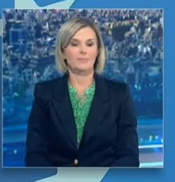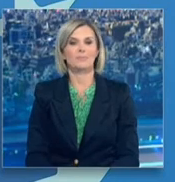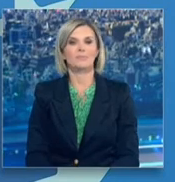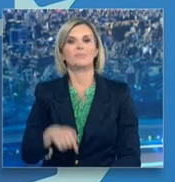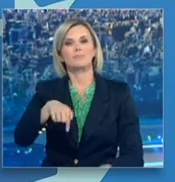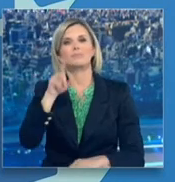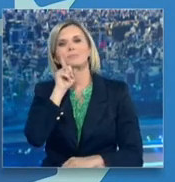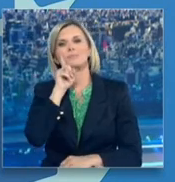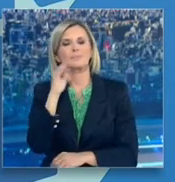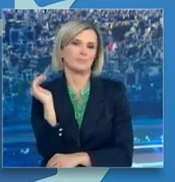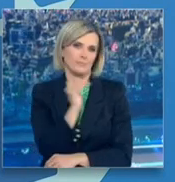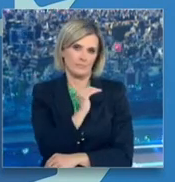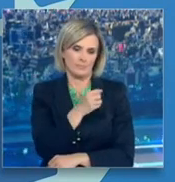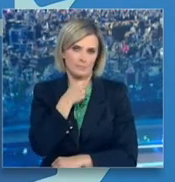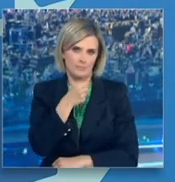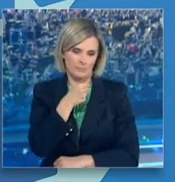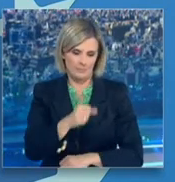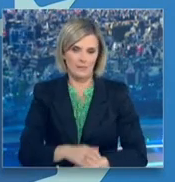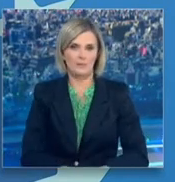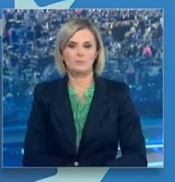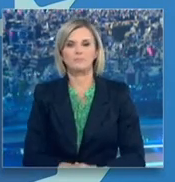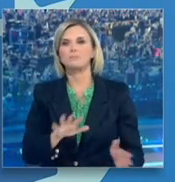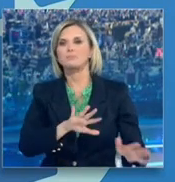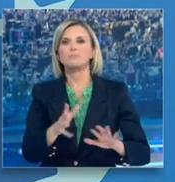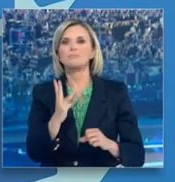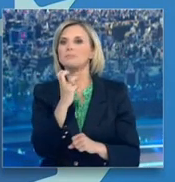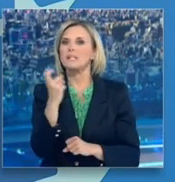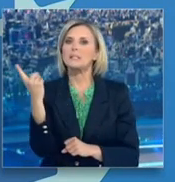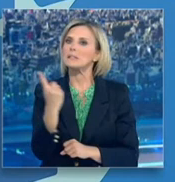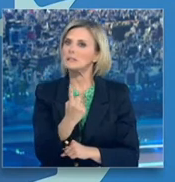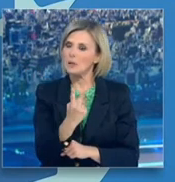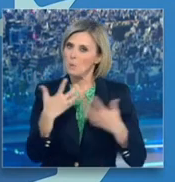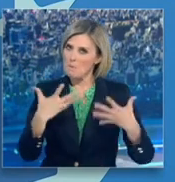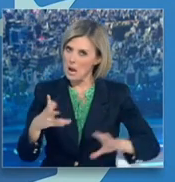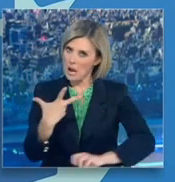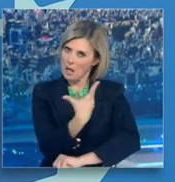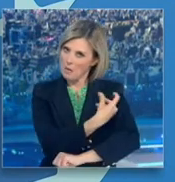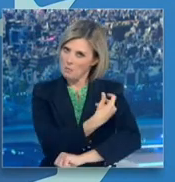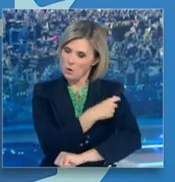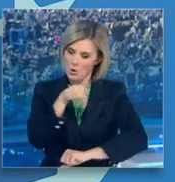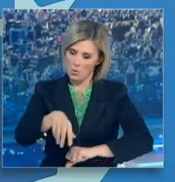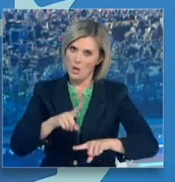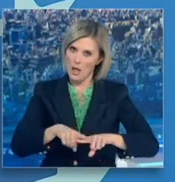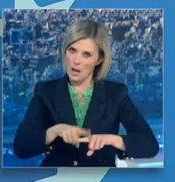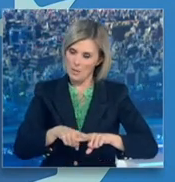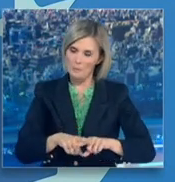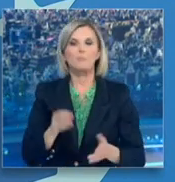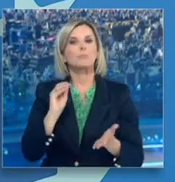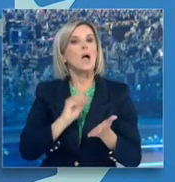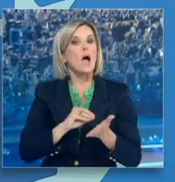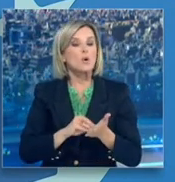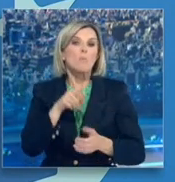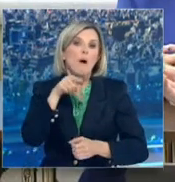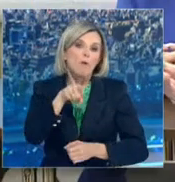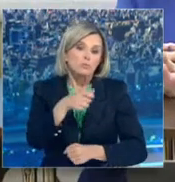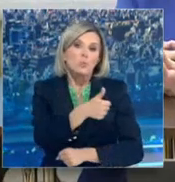με δεδομένο ότι σε ένα ποσοστό πέριξ του 30% είναι οι πλήρως εμβολιασμένοι στη χώρα μας και με δεδομένο, όπως είπατε, ότι μόνο αυτό